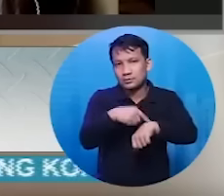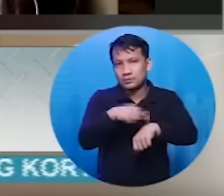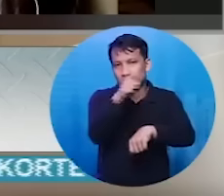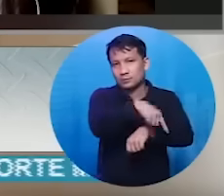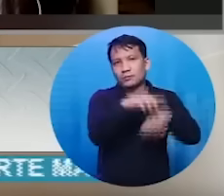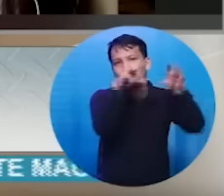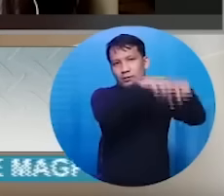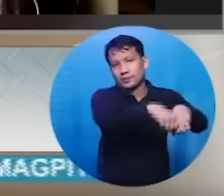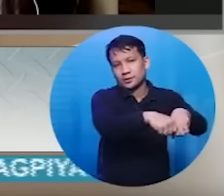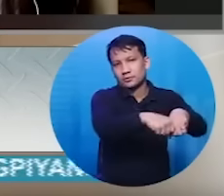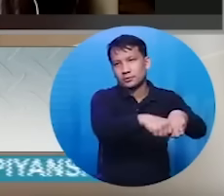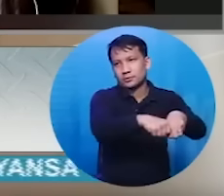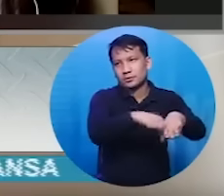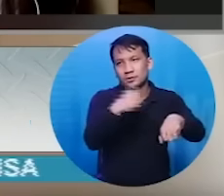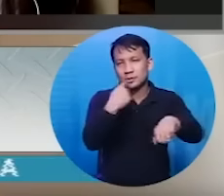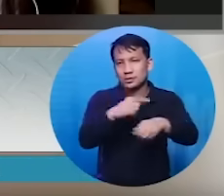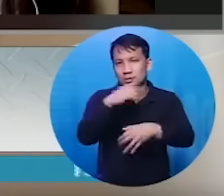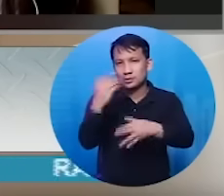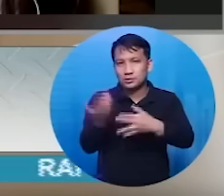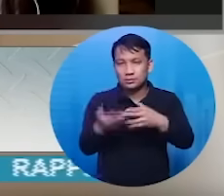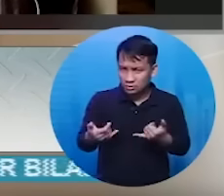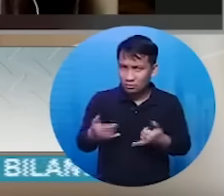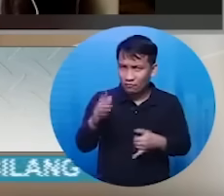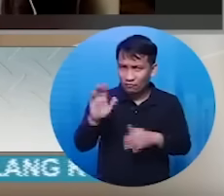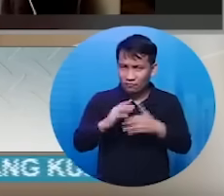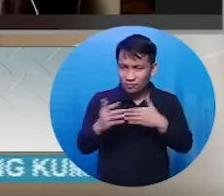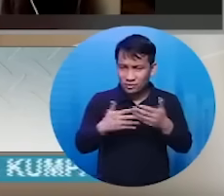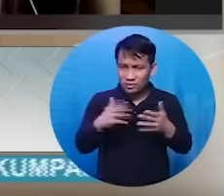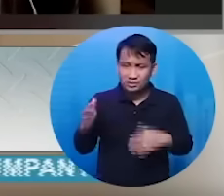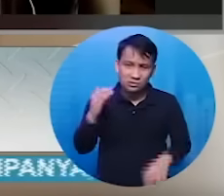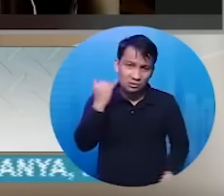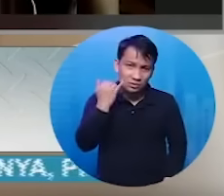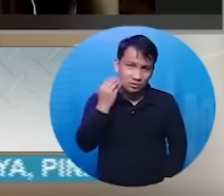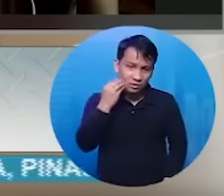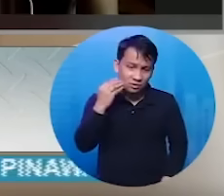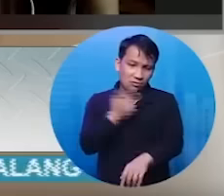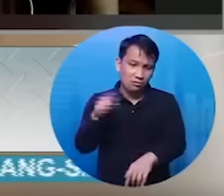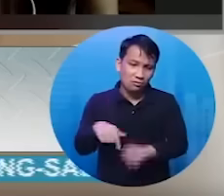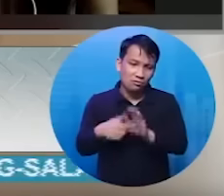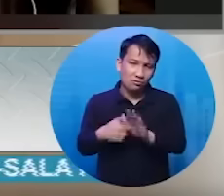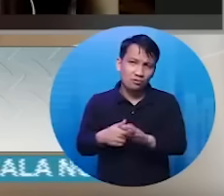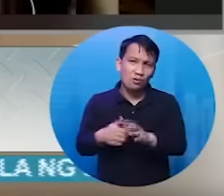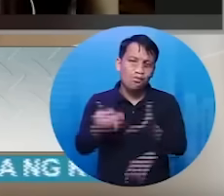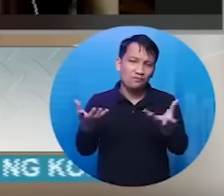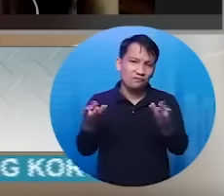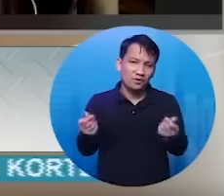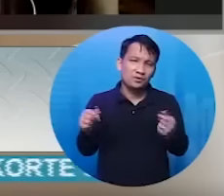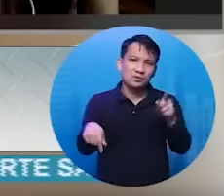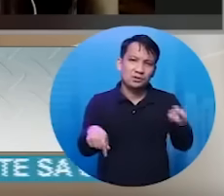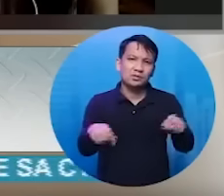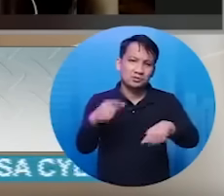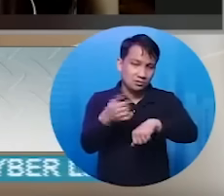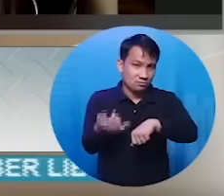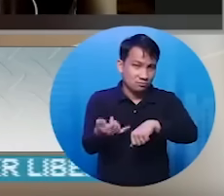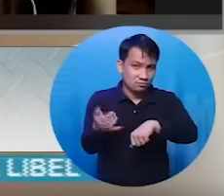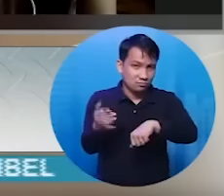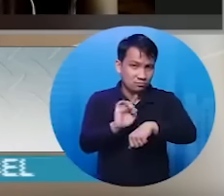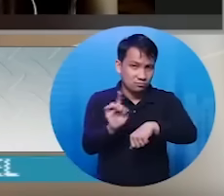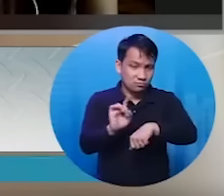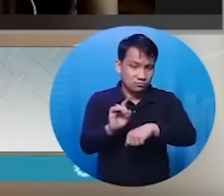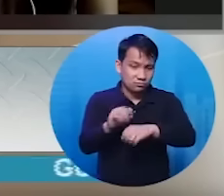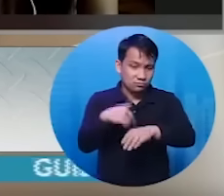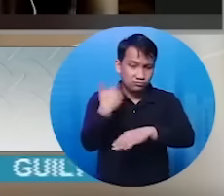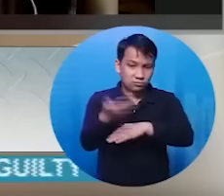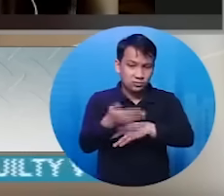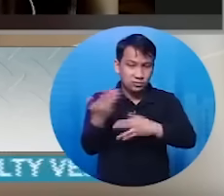padadampot kita kasi pasok pa sa tinatawag na reglamentary period. Ngayon kasi, sabi ni Jenaline, matagal mo na siya sinaktan. Paso na. Pero sa oras na habang